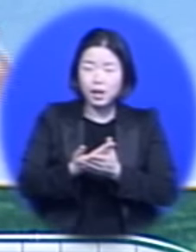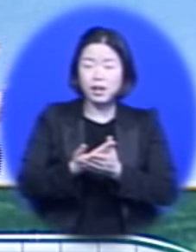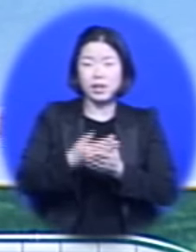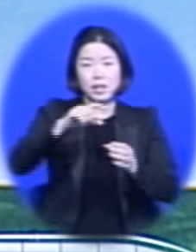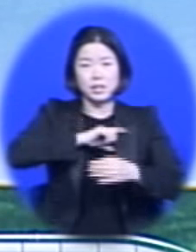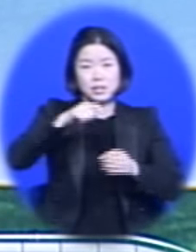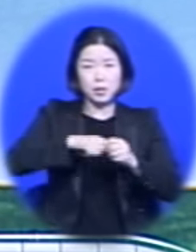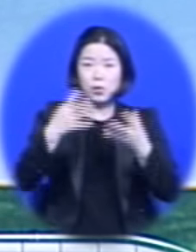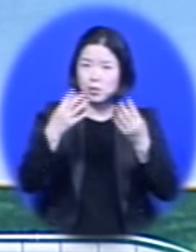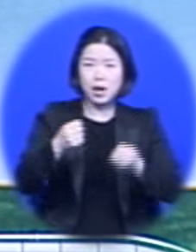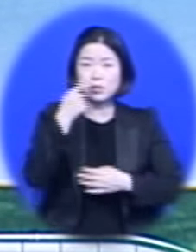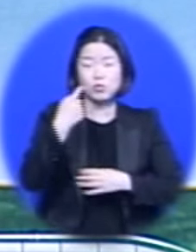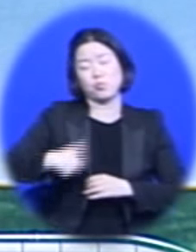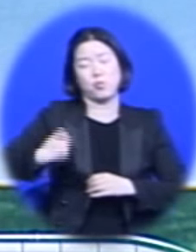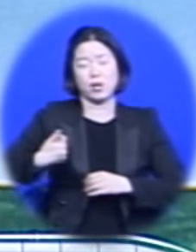줄 몰랐어요.